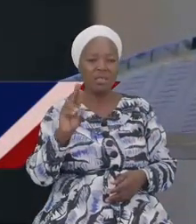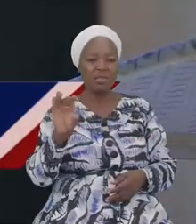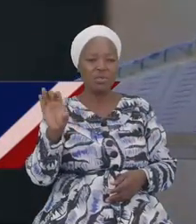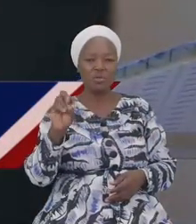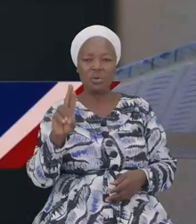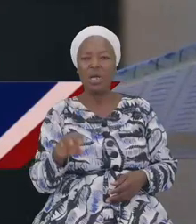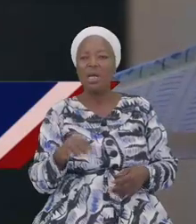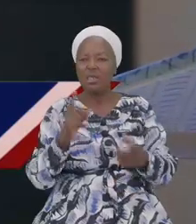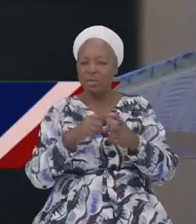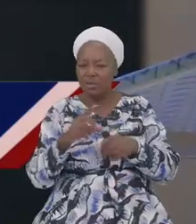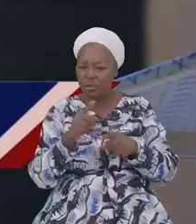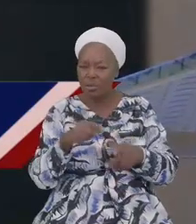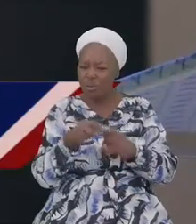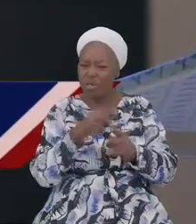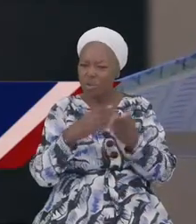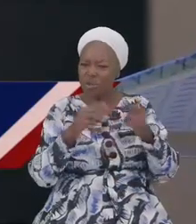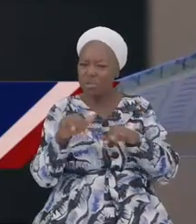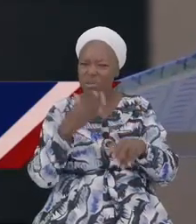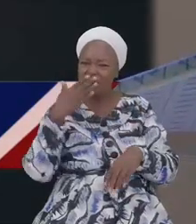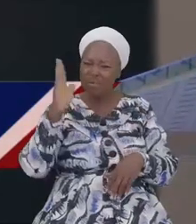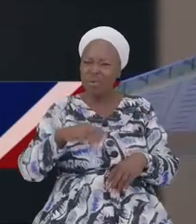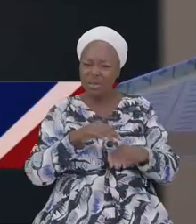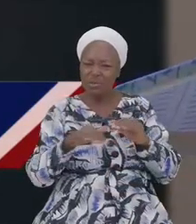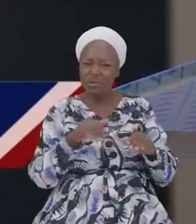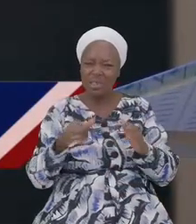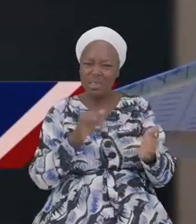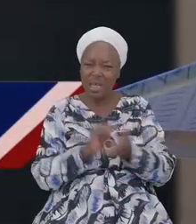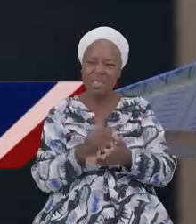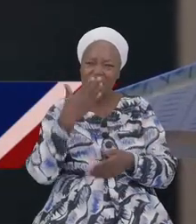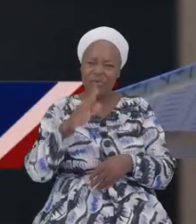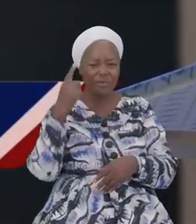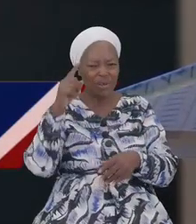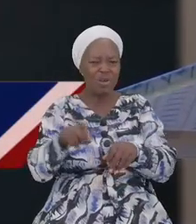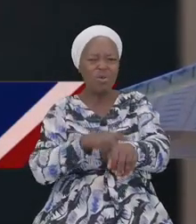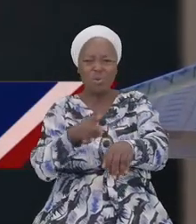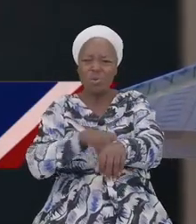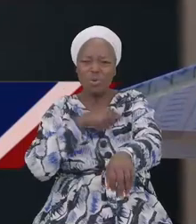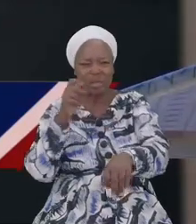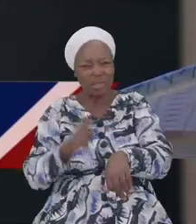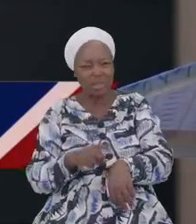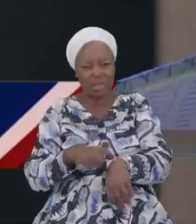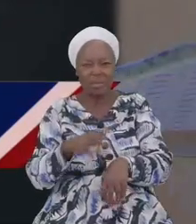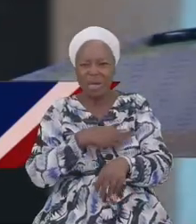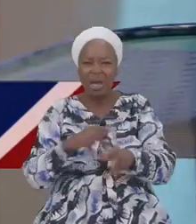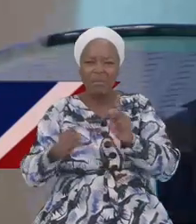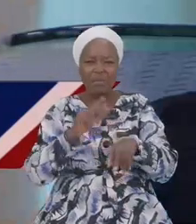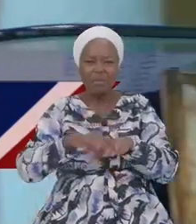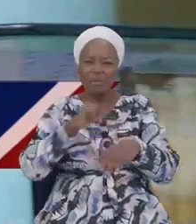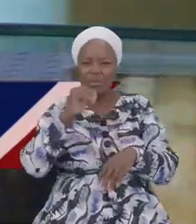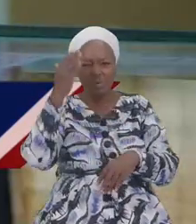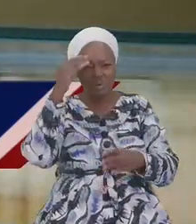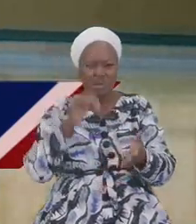mal, et il est capable de faire ce mal pendant longtemps. Et les gens ne se rendent pas compte.